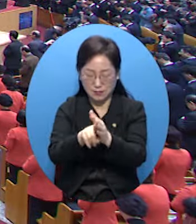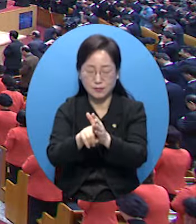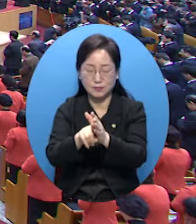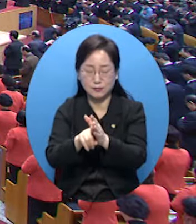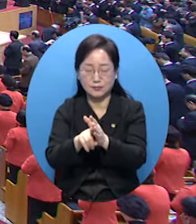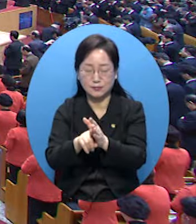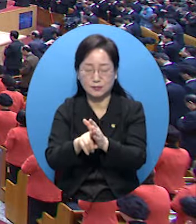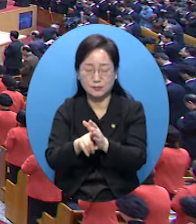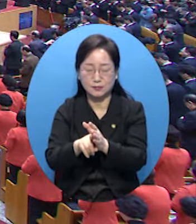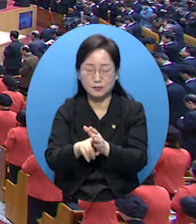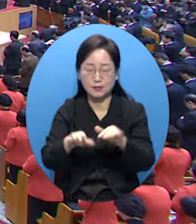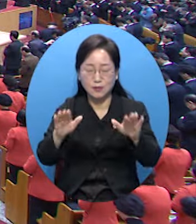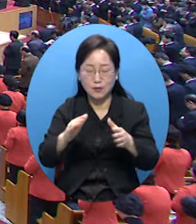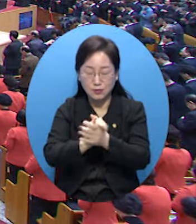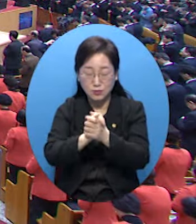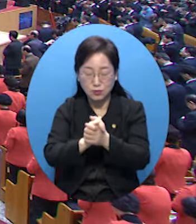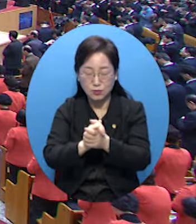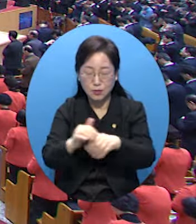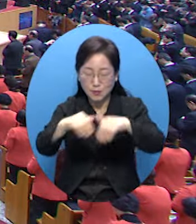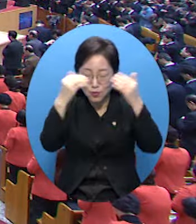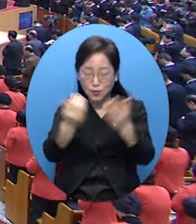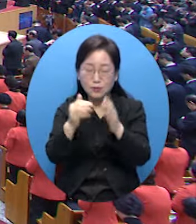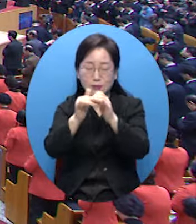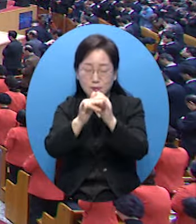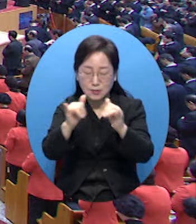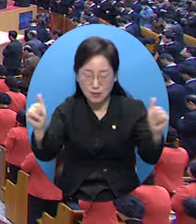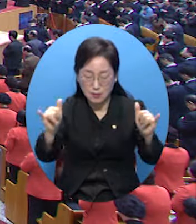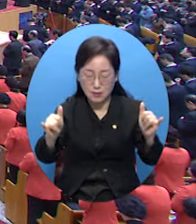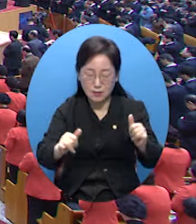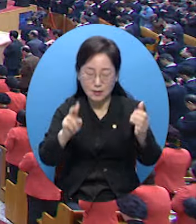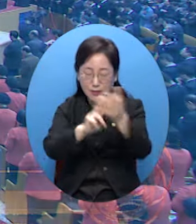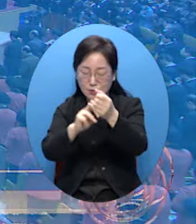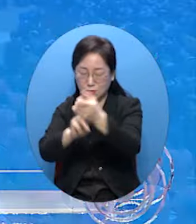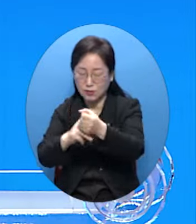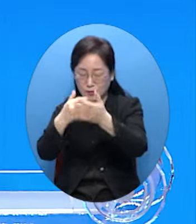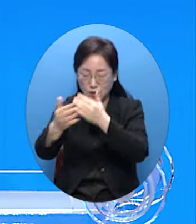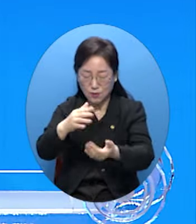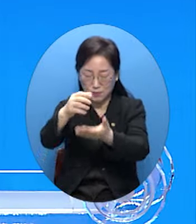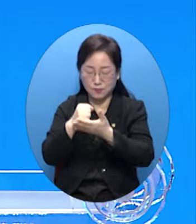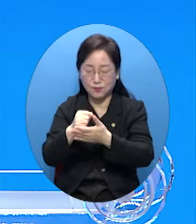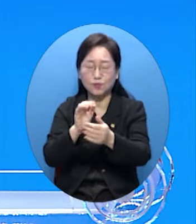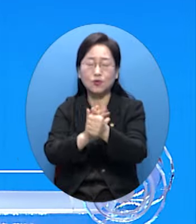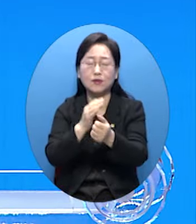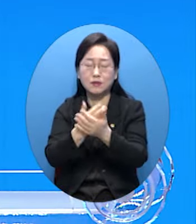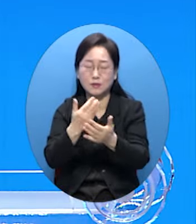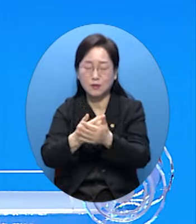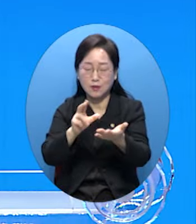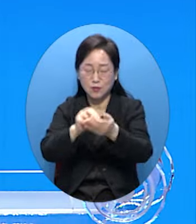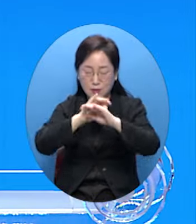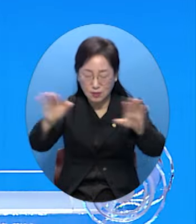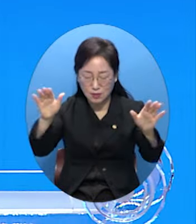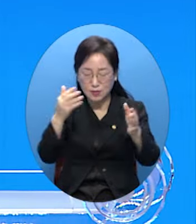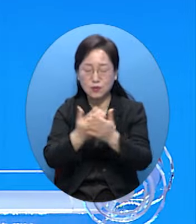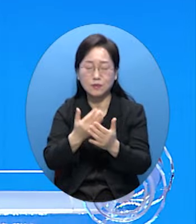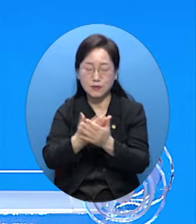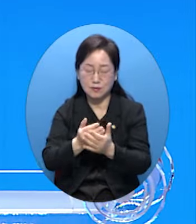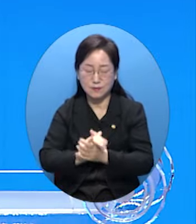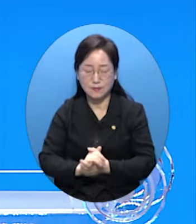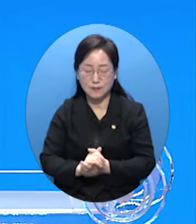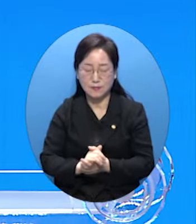믿습니다. 오늘 기도할 때 모든 사람이 다 기적을 체험하게 하여 주옵소서. 문제를 해결하게 하여